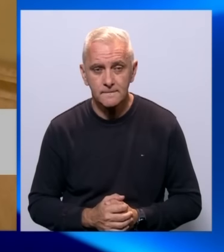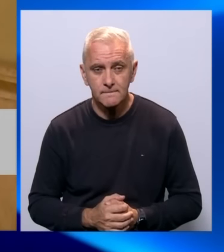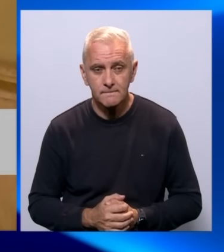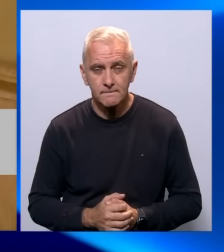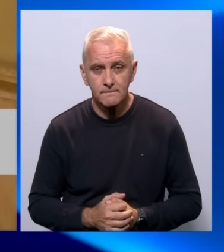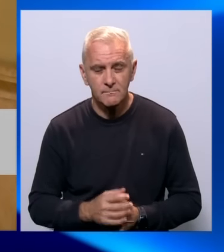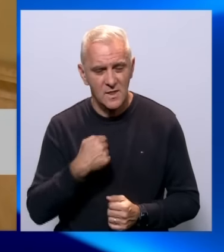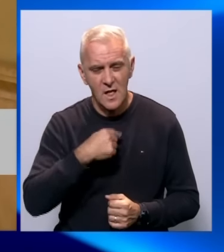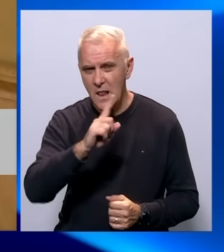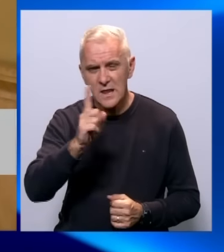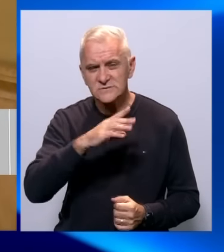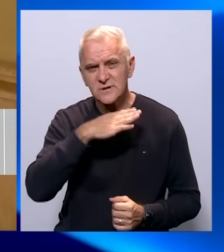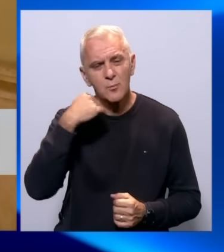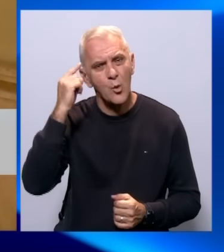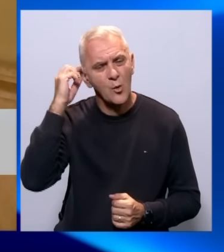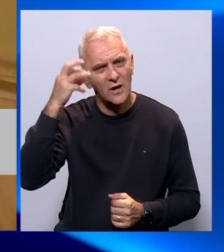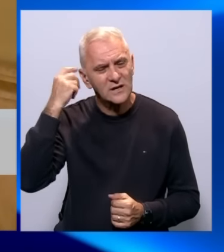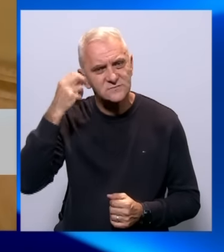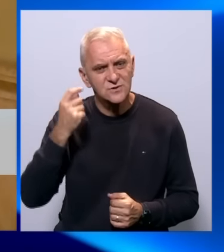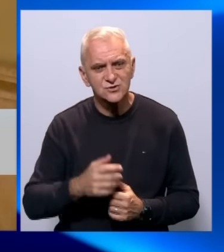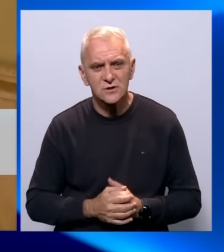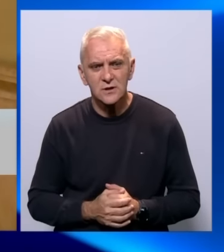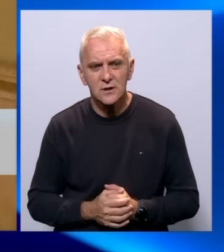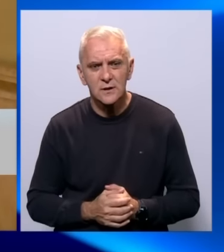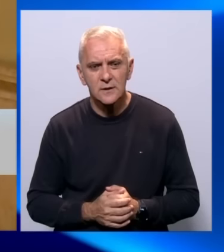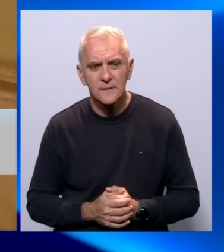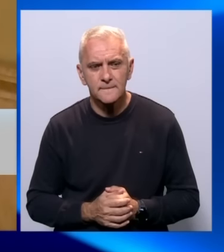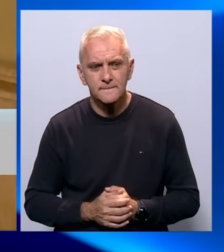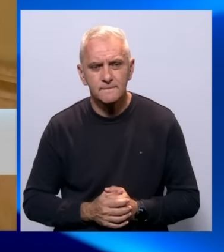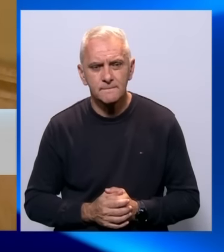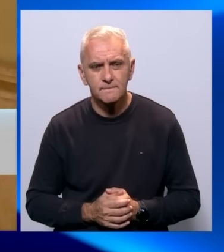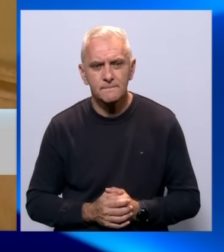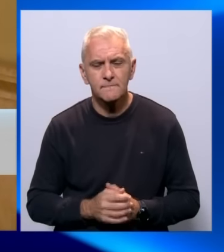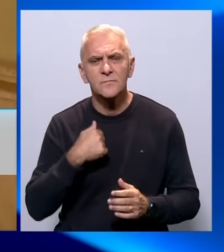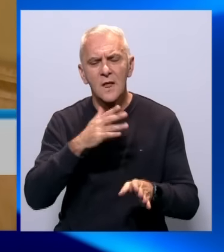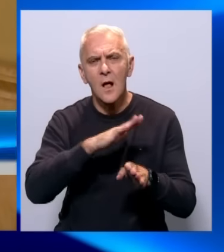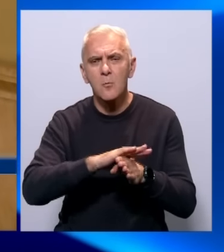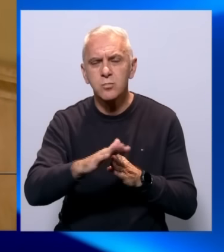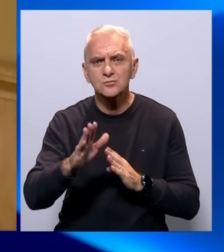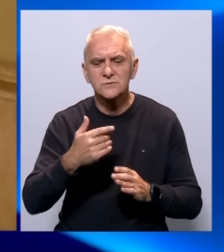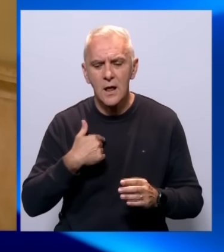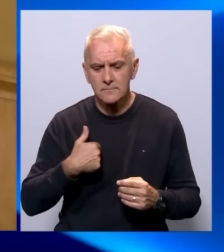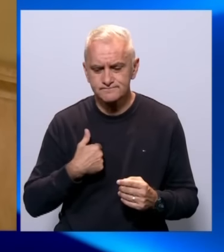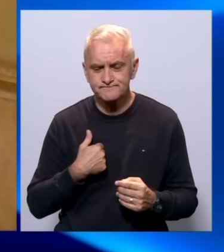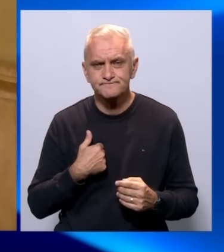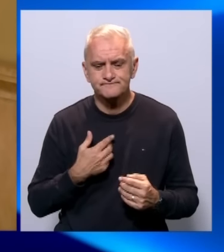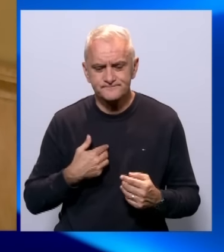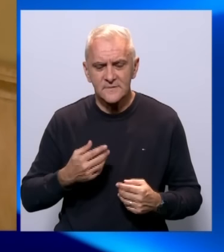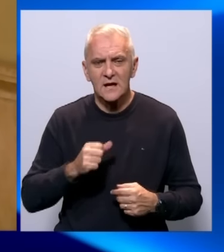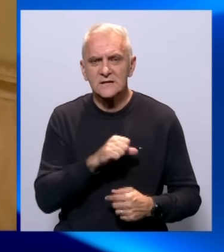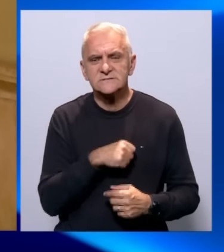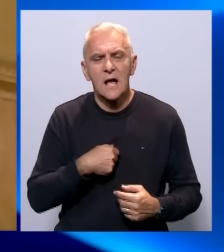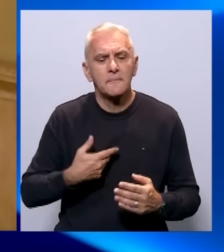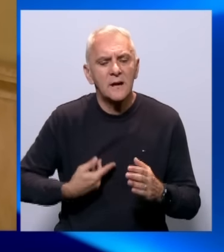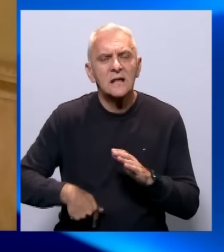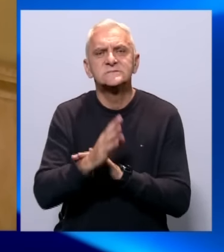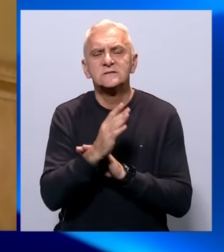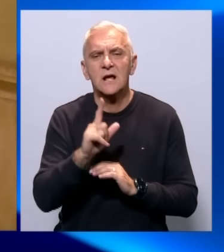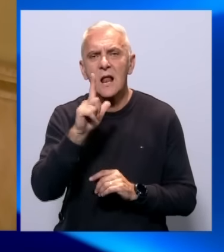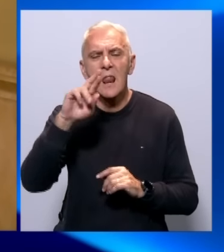nisam puno razmišljala, evo ja govorim sada lično za sebe, uopšte nisam previše razmišljala, pustila sam da iz mene izađe neka Lejla koja je